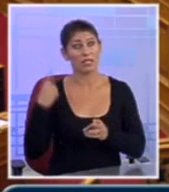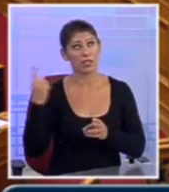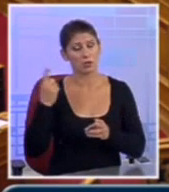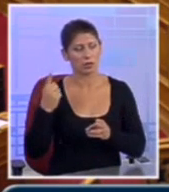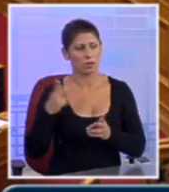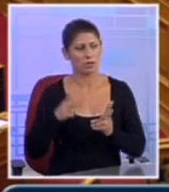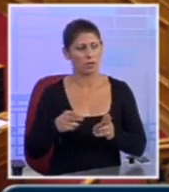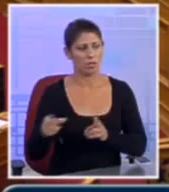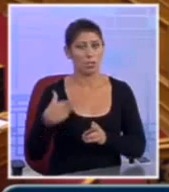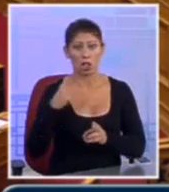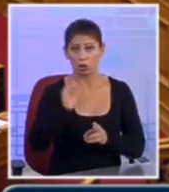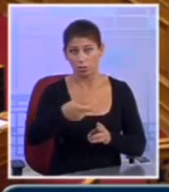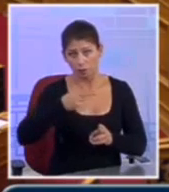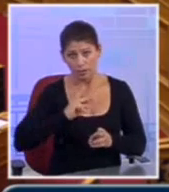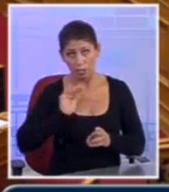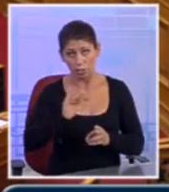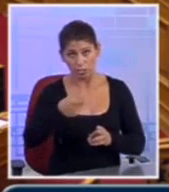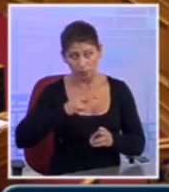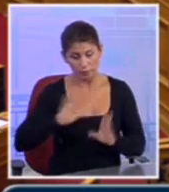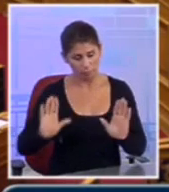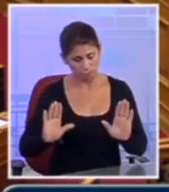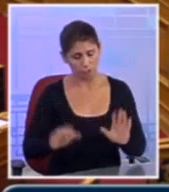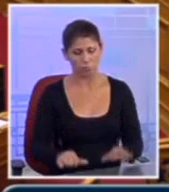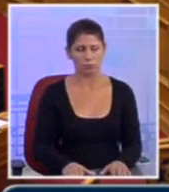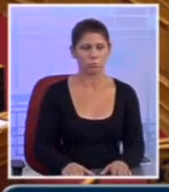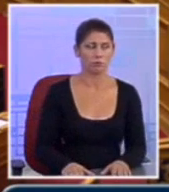είναι διακοπές. Λοιπόν, ρωτάτε και απαντάνε.